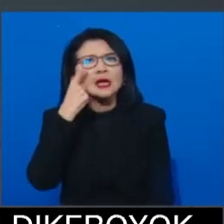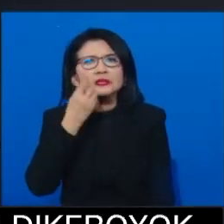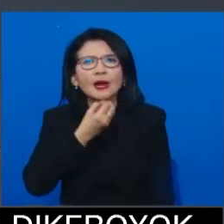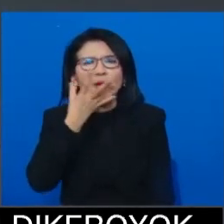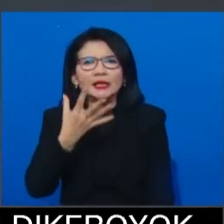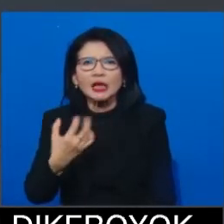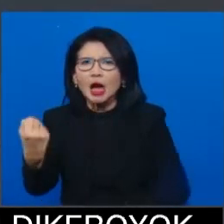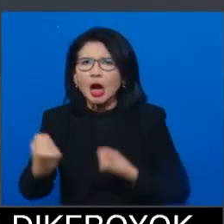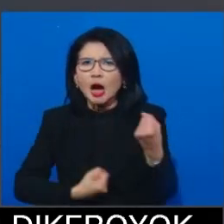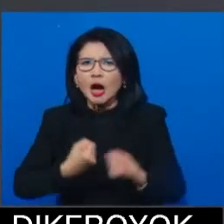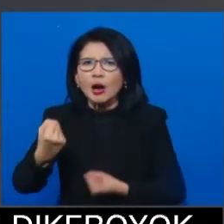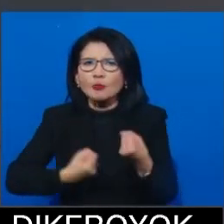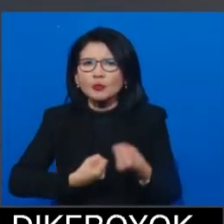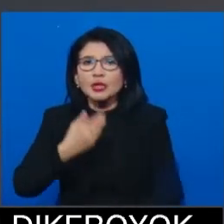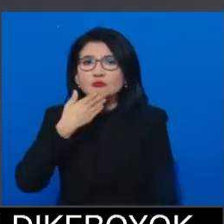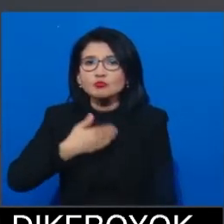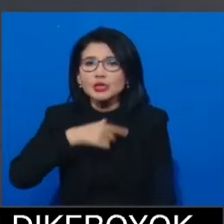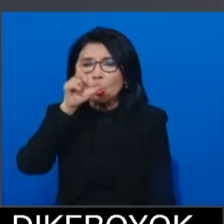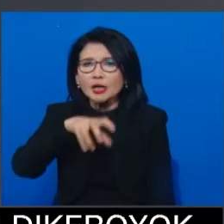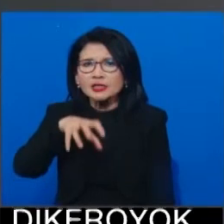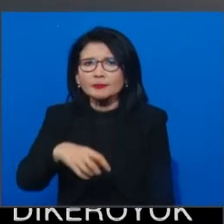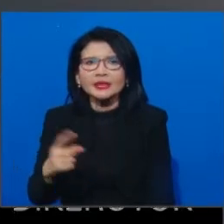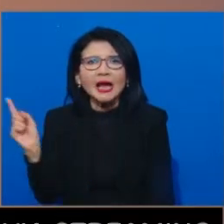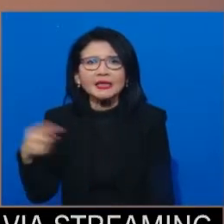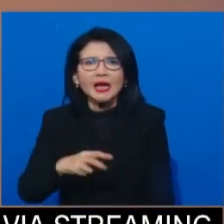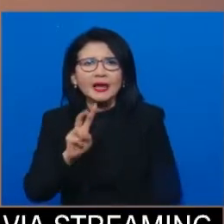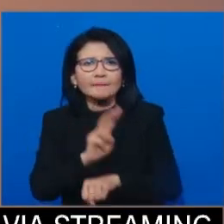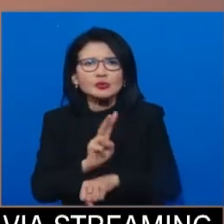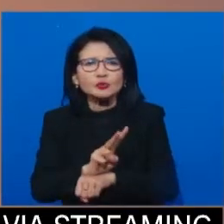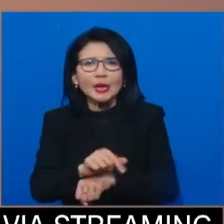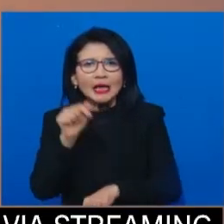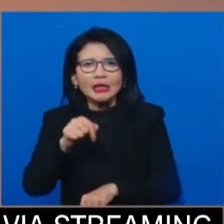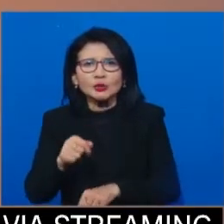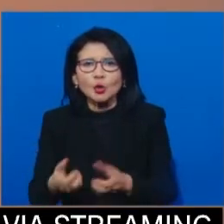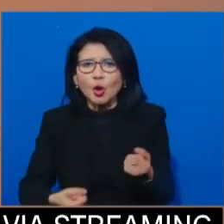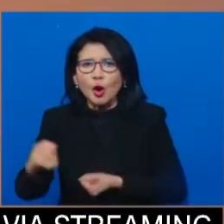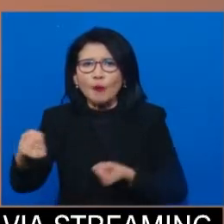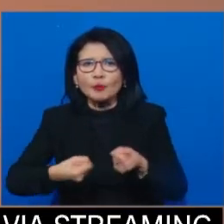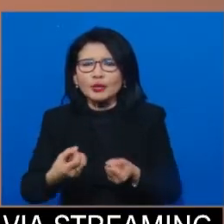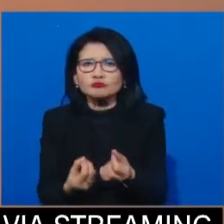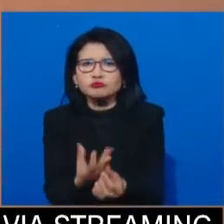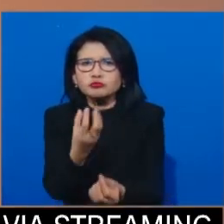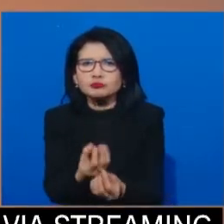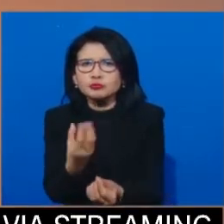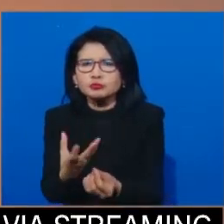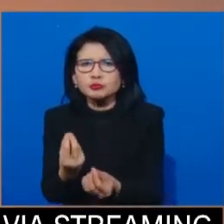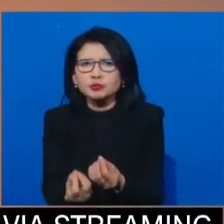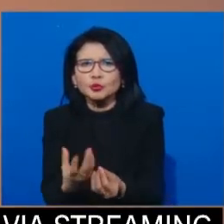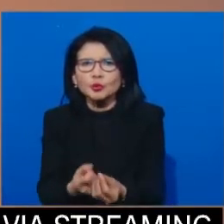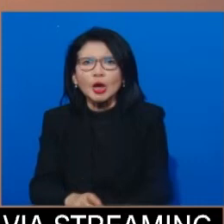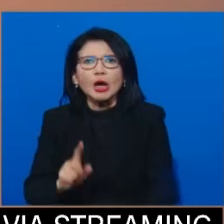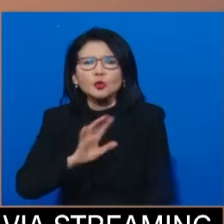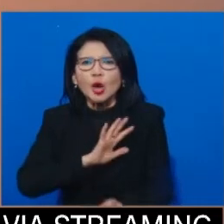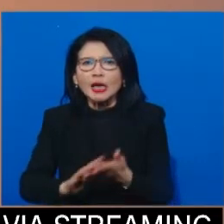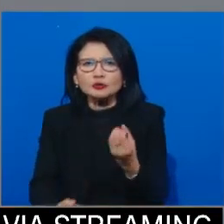api ikempat melaju dari arah Pasuruan tiba-tiba di tengah jalan muncul percikan api yang kemudian